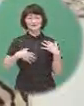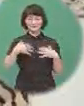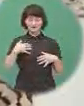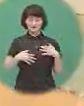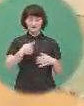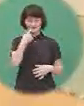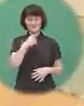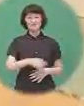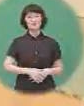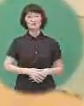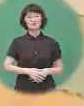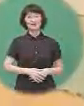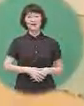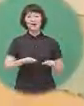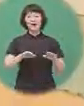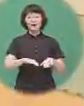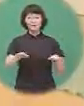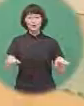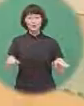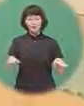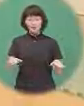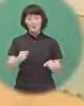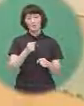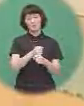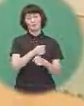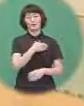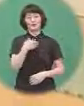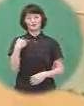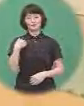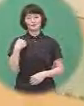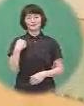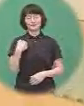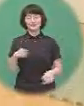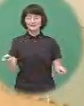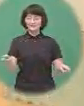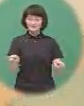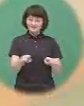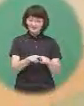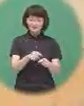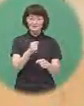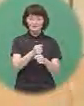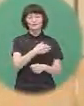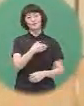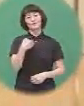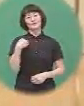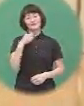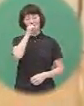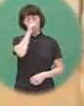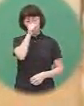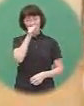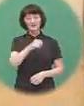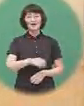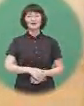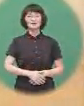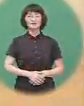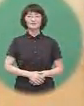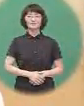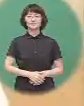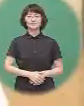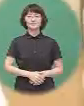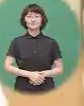。 子供でも作れる楽器だったので、一緒に作ることができたのが良かったかなと思います